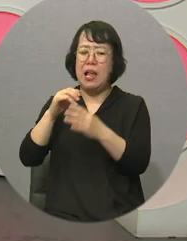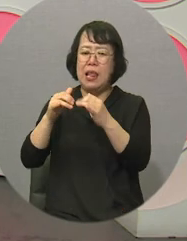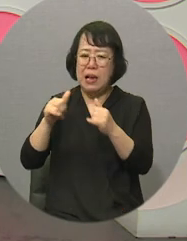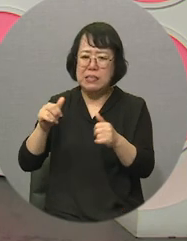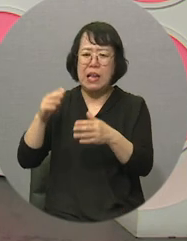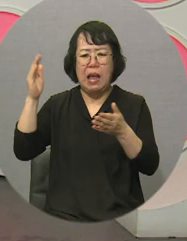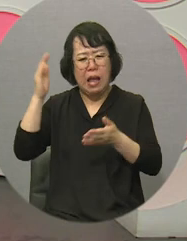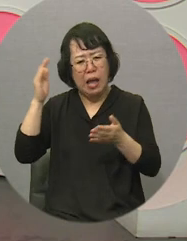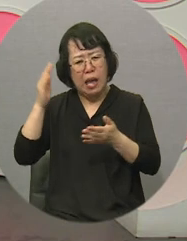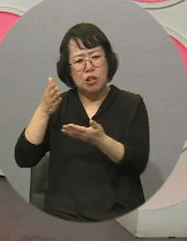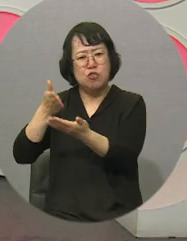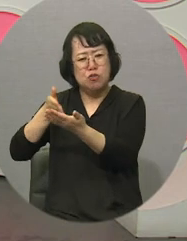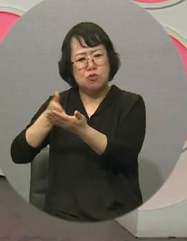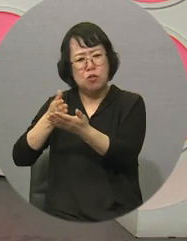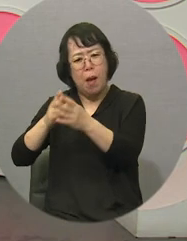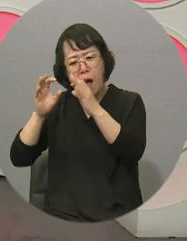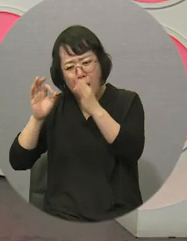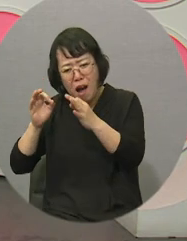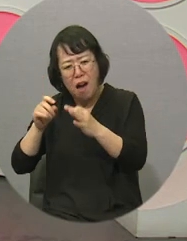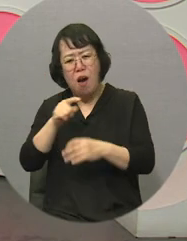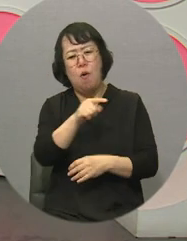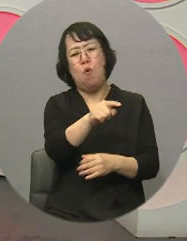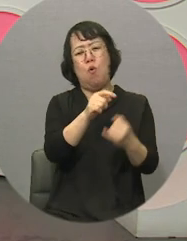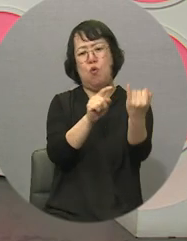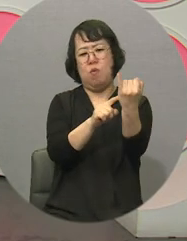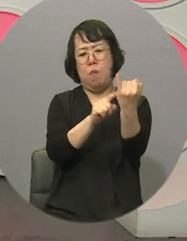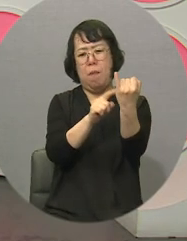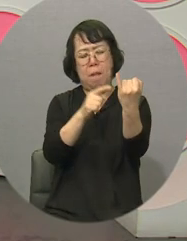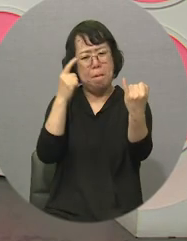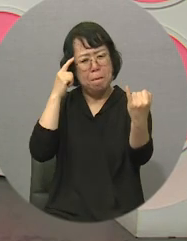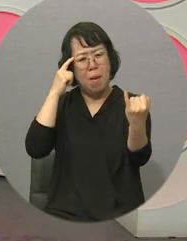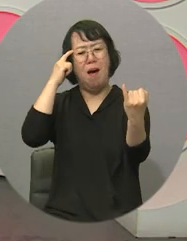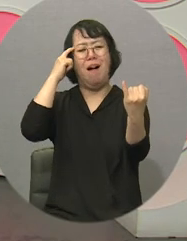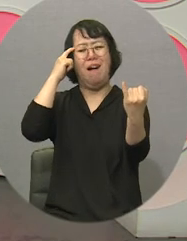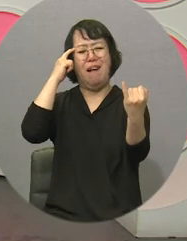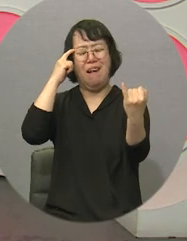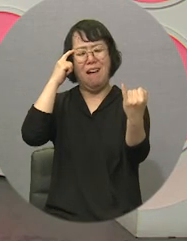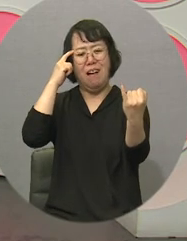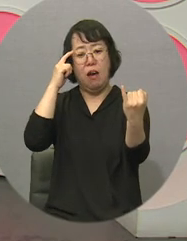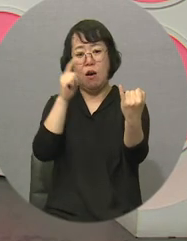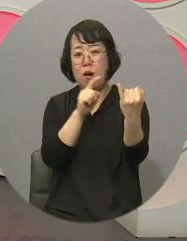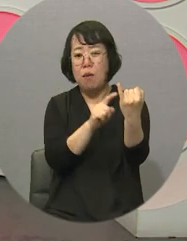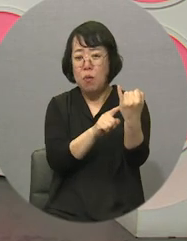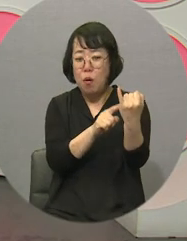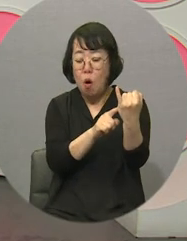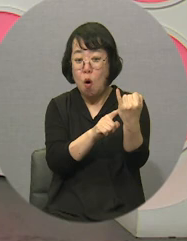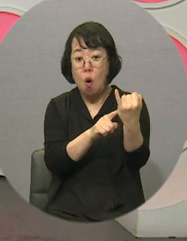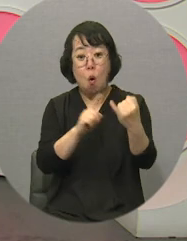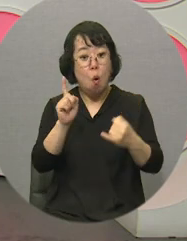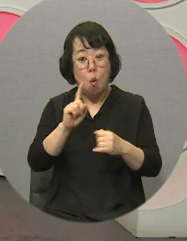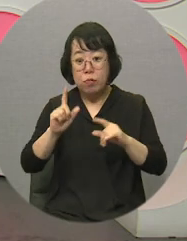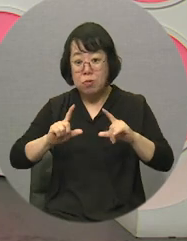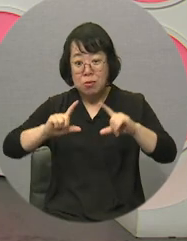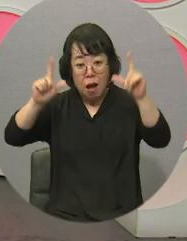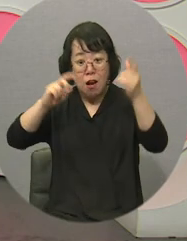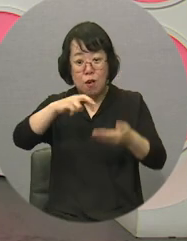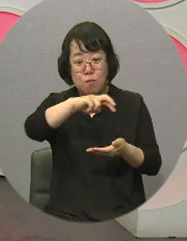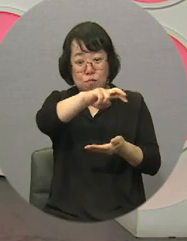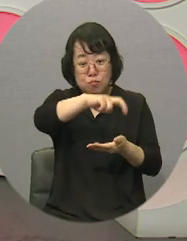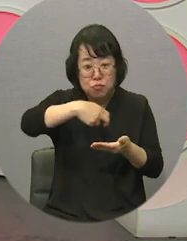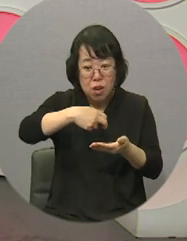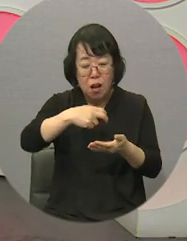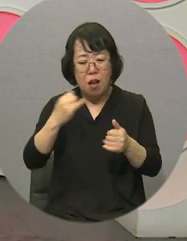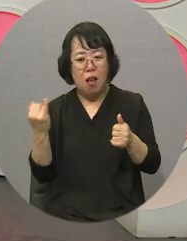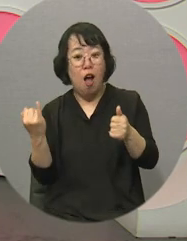학생이 가장 많이 생각이 났어요. 그런데 그 원주의 모바일 청첩장과 문자 메시지가